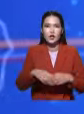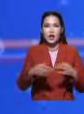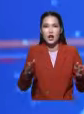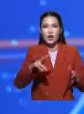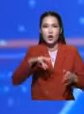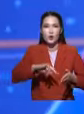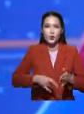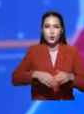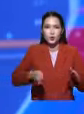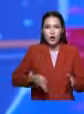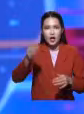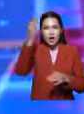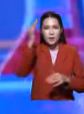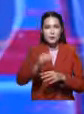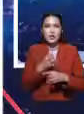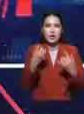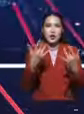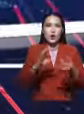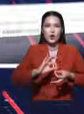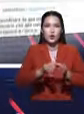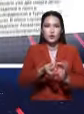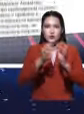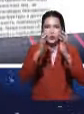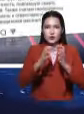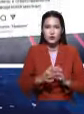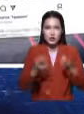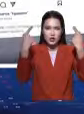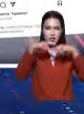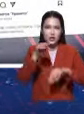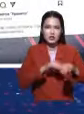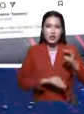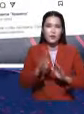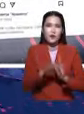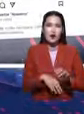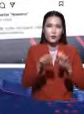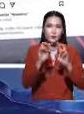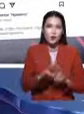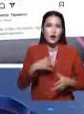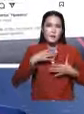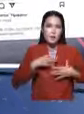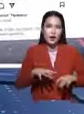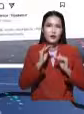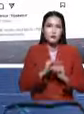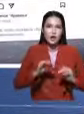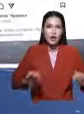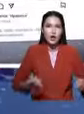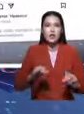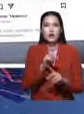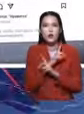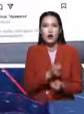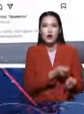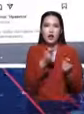үшін әкімдерді жазалауды ұсынды. Толық тексеру жүргізіп, инфрақұрылым қауіпсіздігін қамтамасыз етпеген және балалар өліміне әкеп